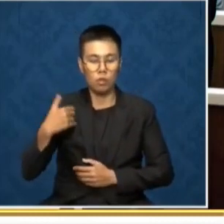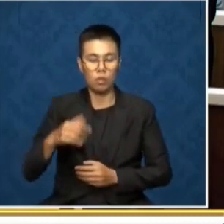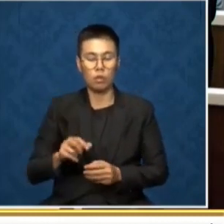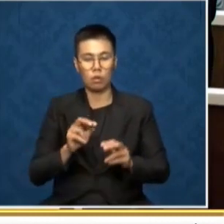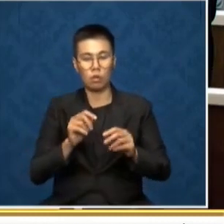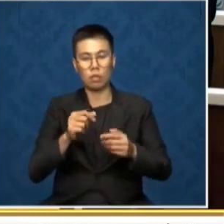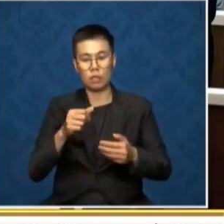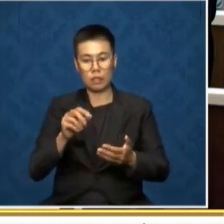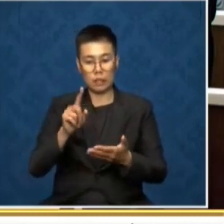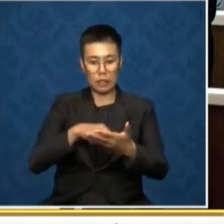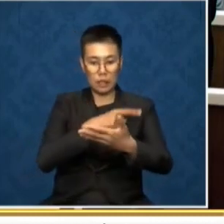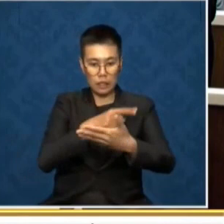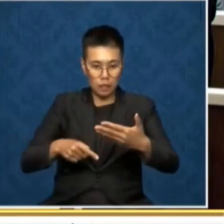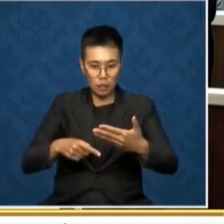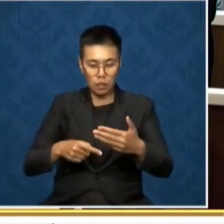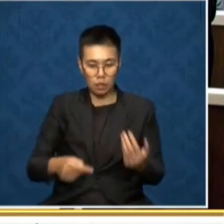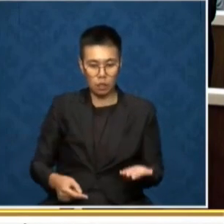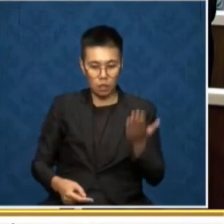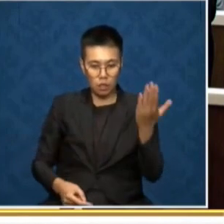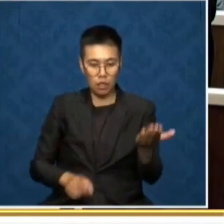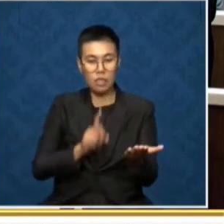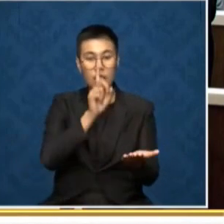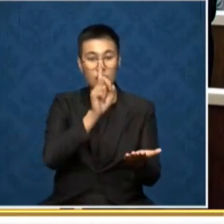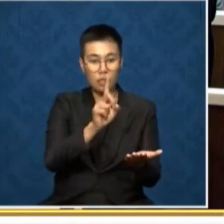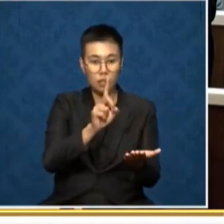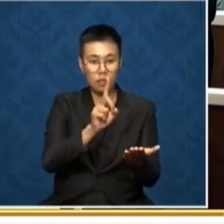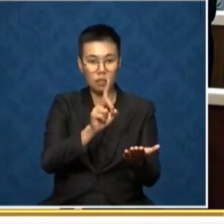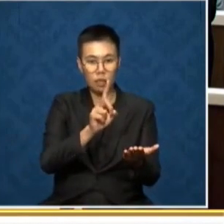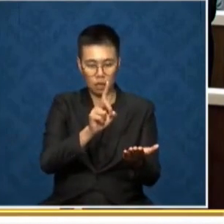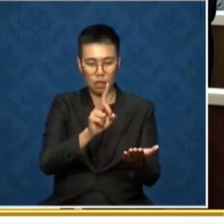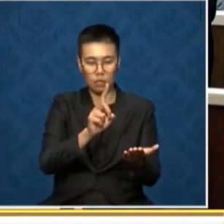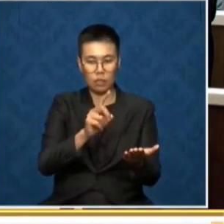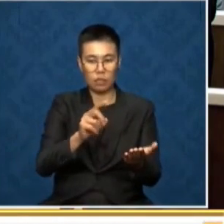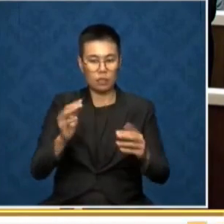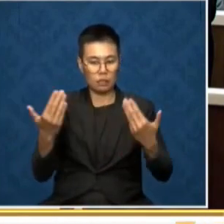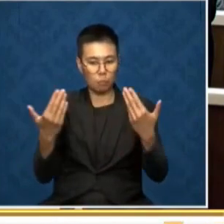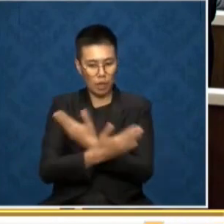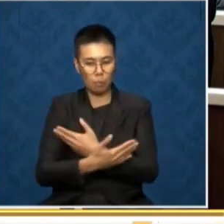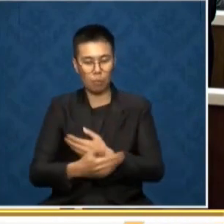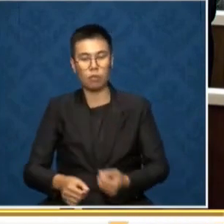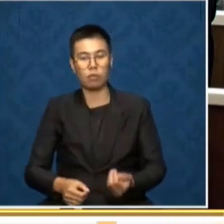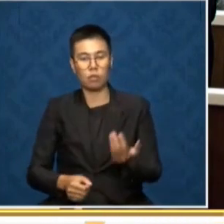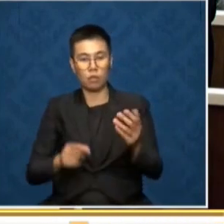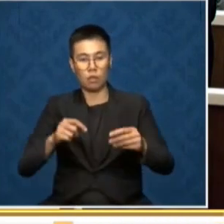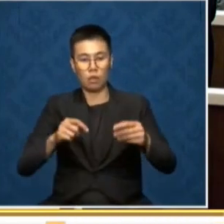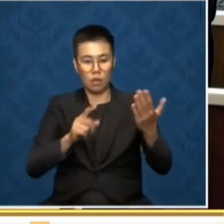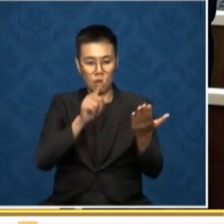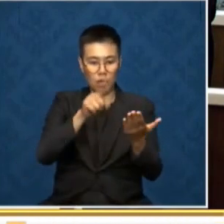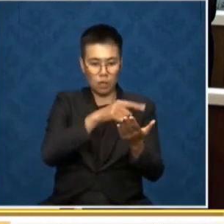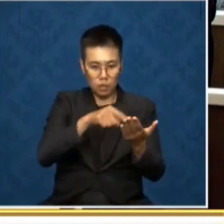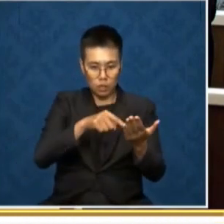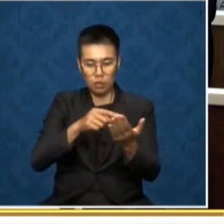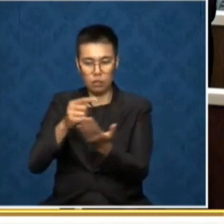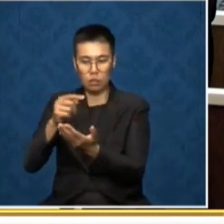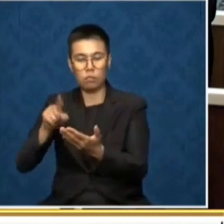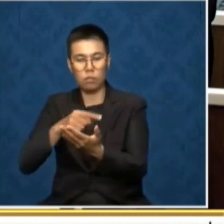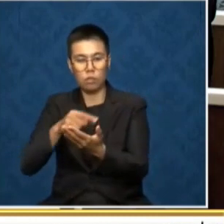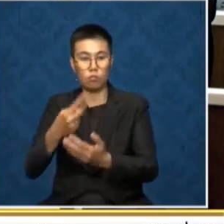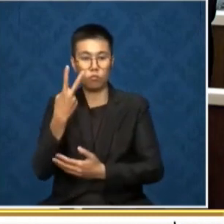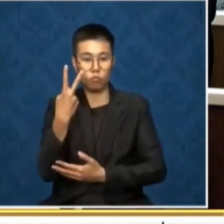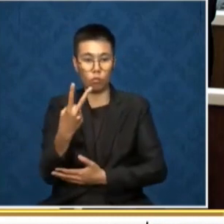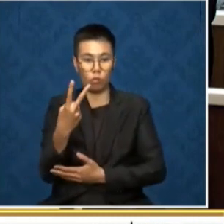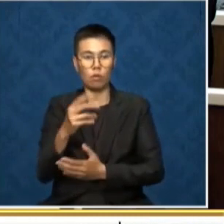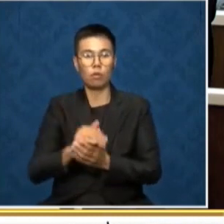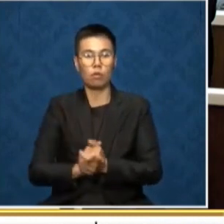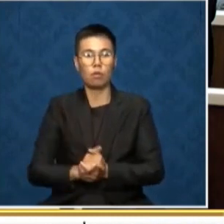ใบให้เป็น2ใบตามที่เราทุกคนเพิ่งใช้กันมาในการเลือกตั้ง2566ครับซึ่งจากที่พรรคประช